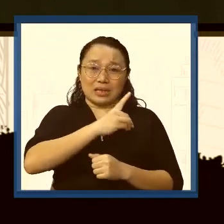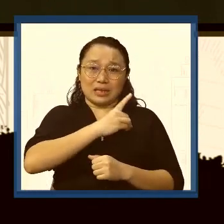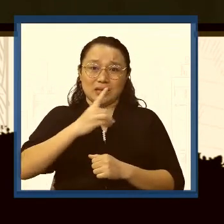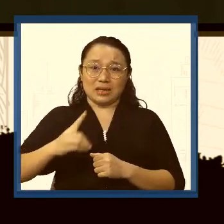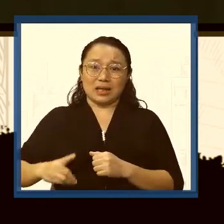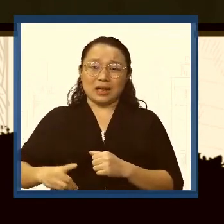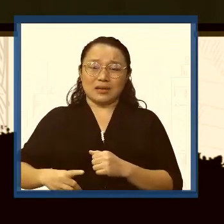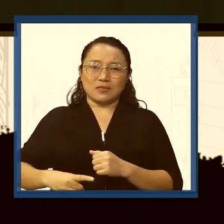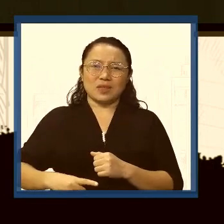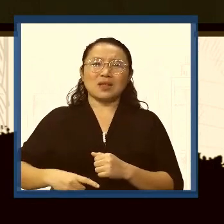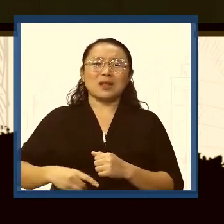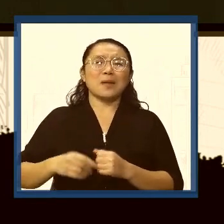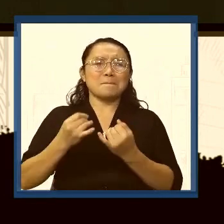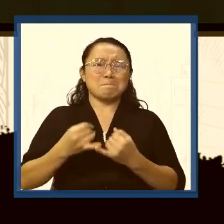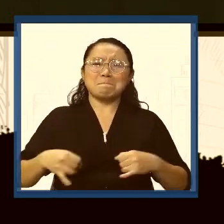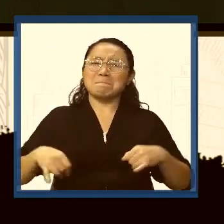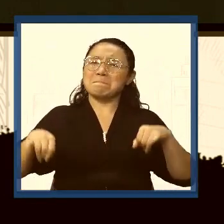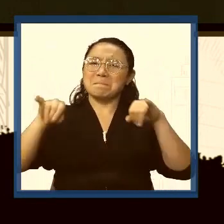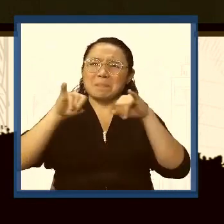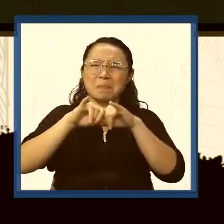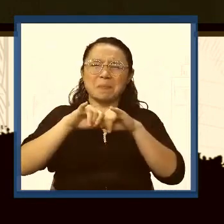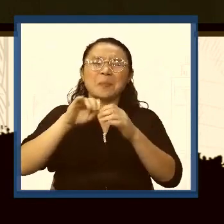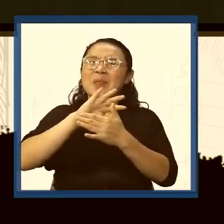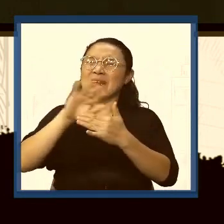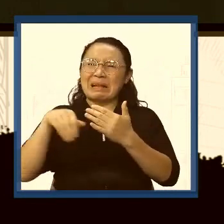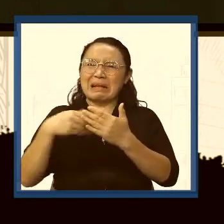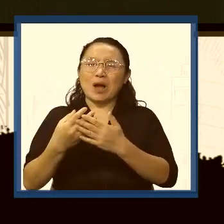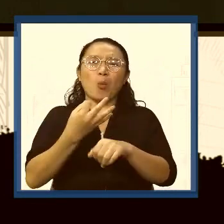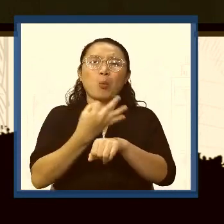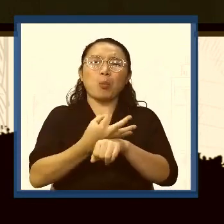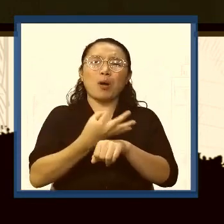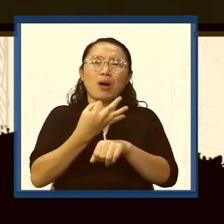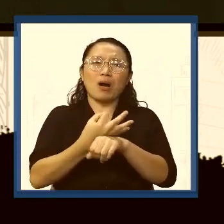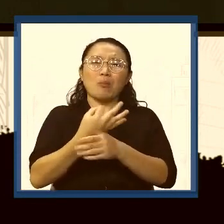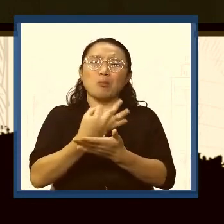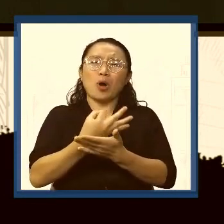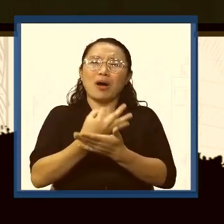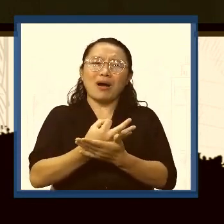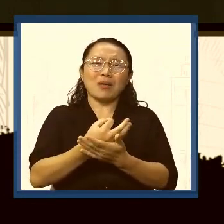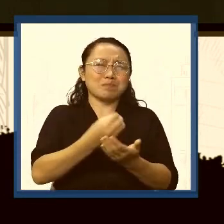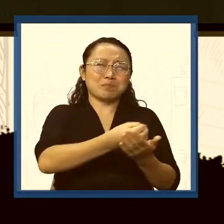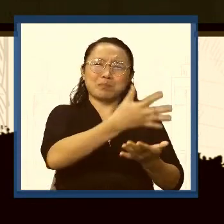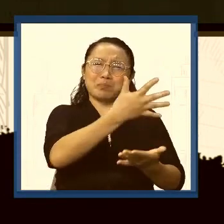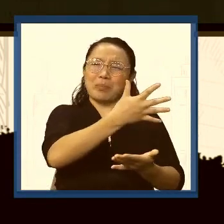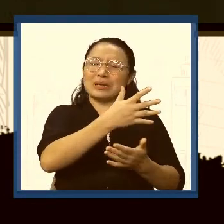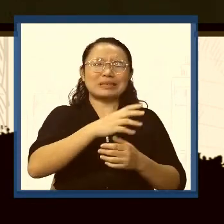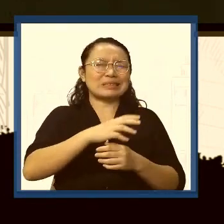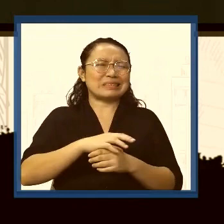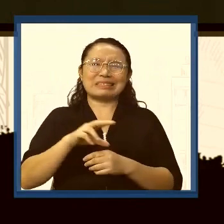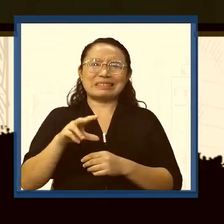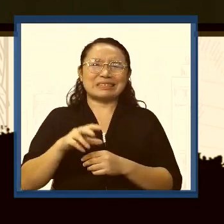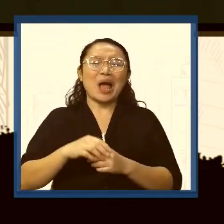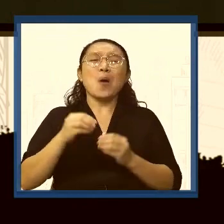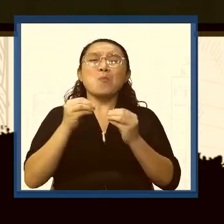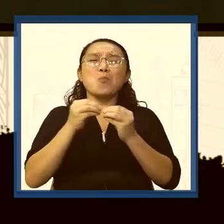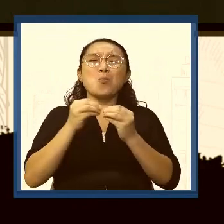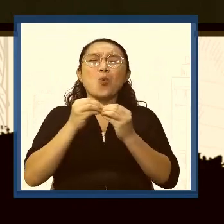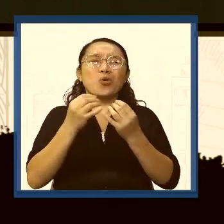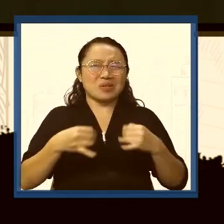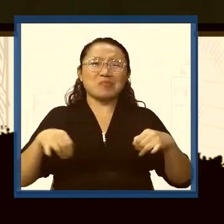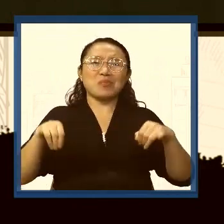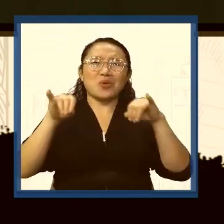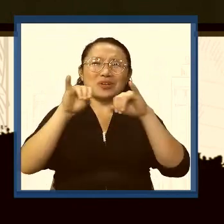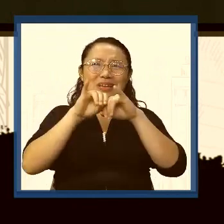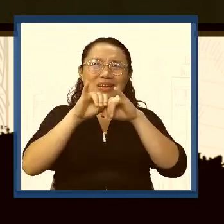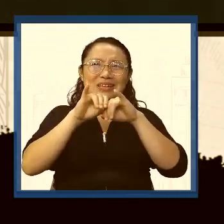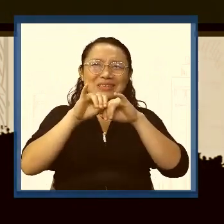nagingon, bililhon pa kaysa tanang kwarta og bulawan ang kasuguan sa Dios. Busa niini mga kaisunan,